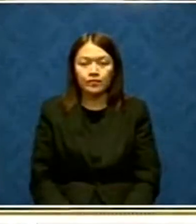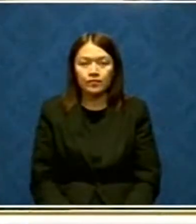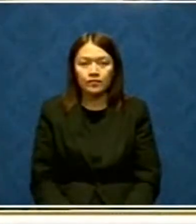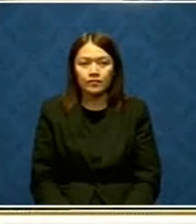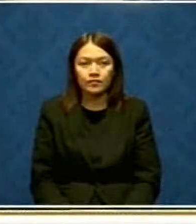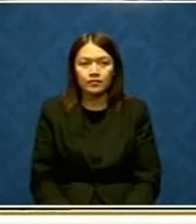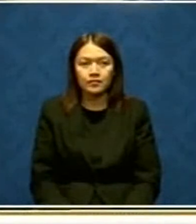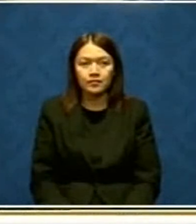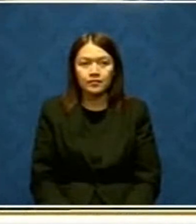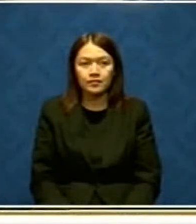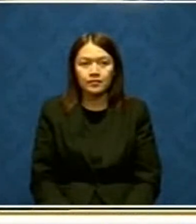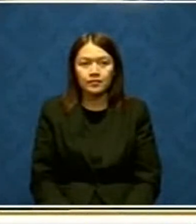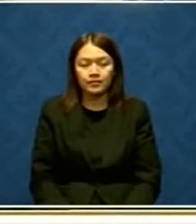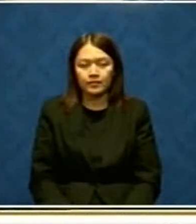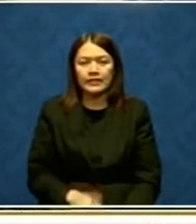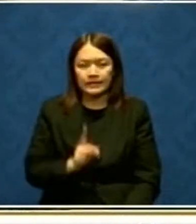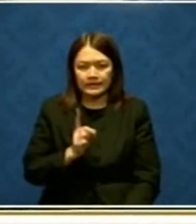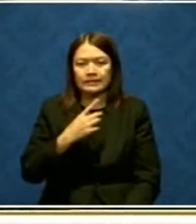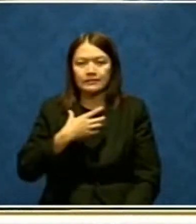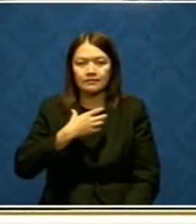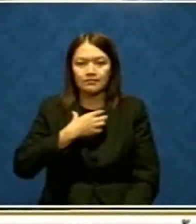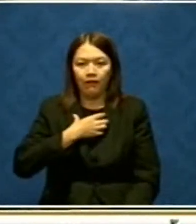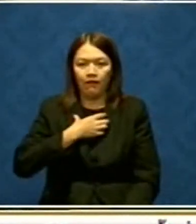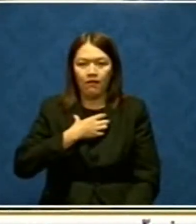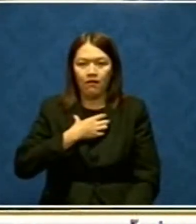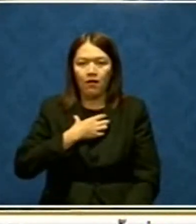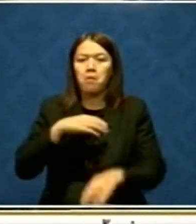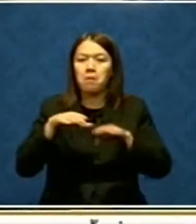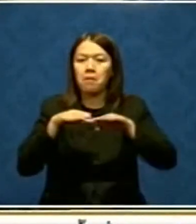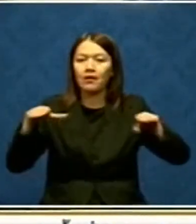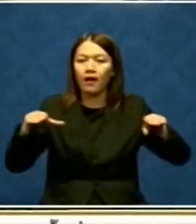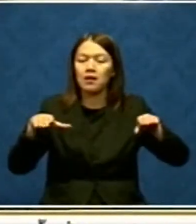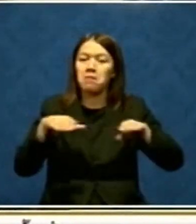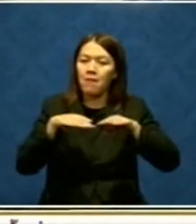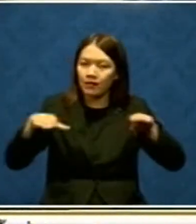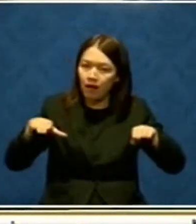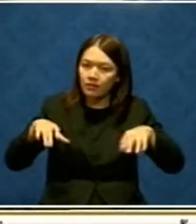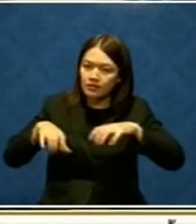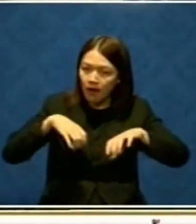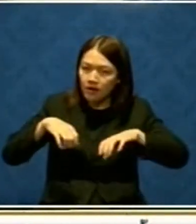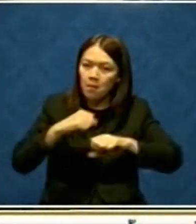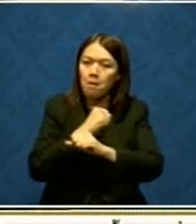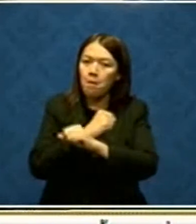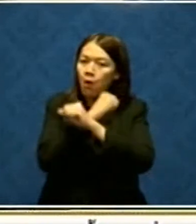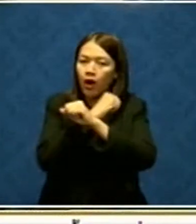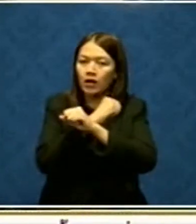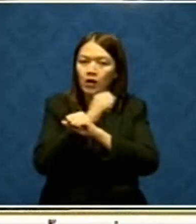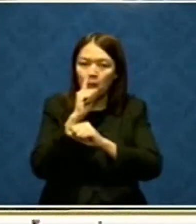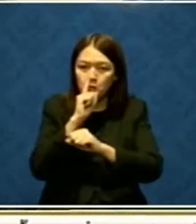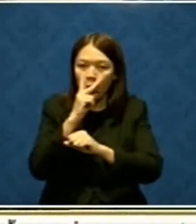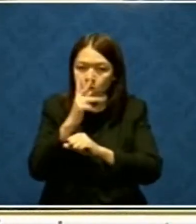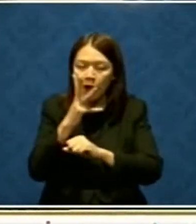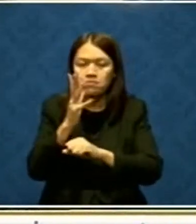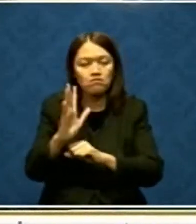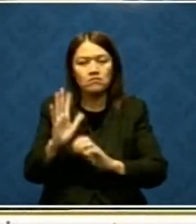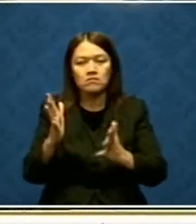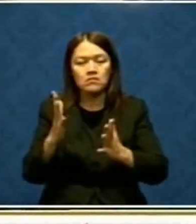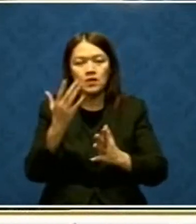ครับผมก็อยากจริงอยากได้มาตรการจากท่านนะครับว่าท่านมีมาตรการยังไงที่จะป้องกันไม่ให้มันเกิดขึ้นอีก